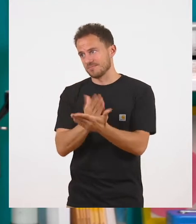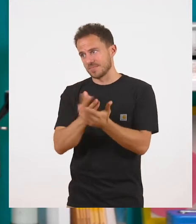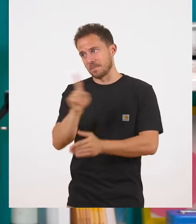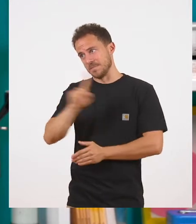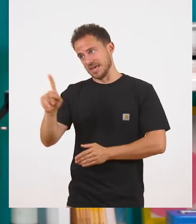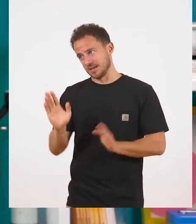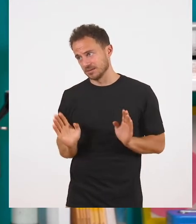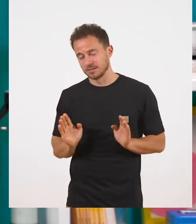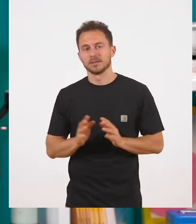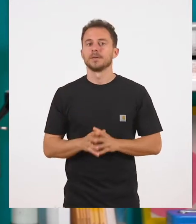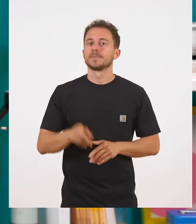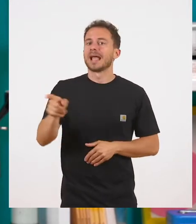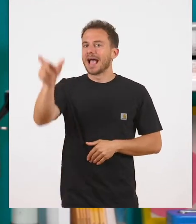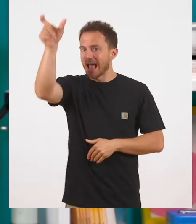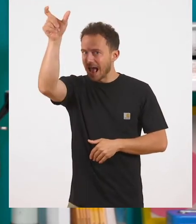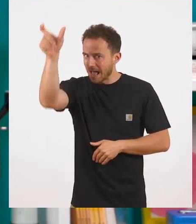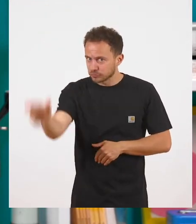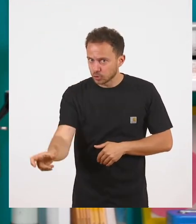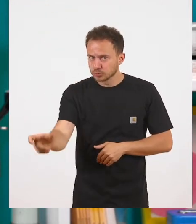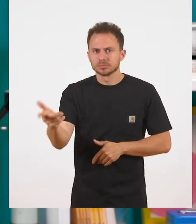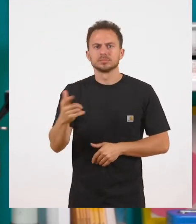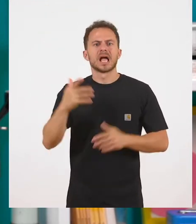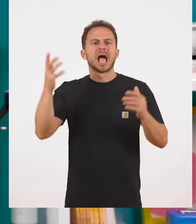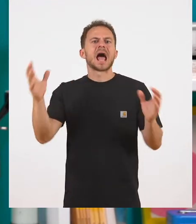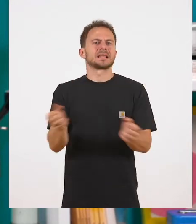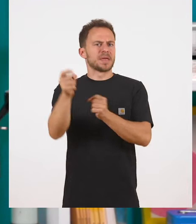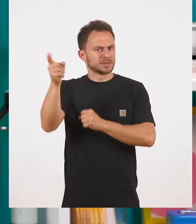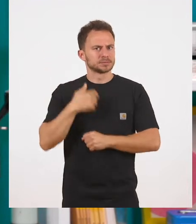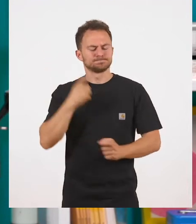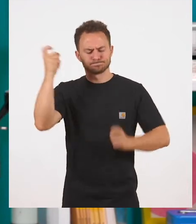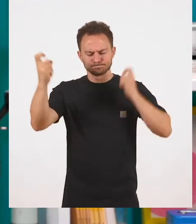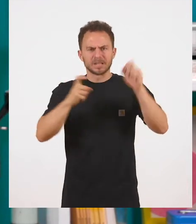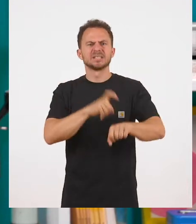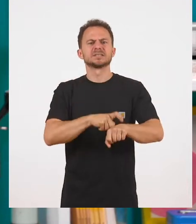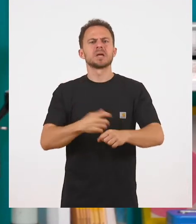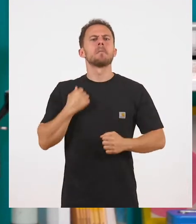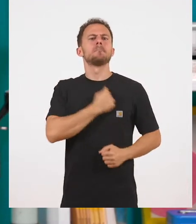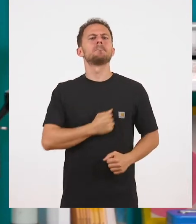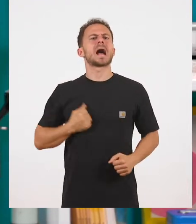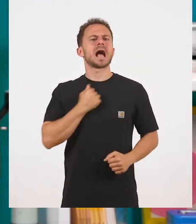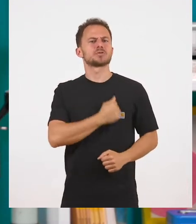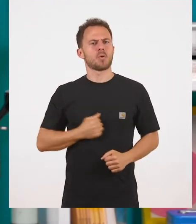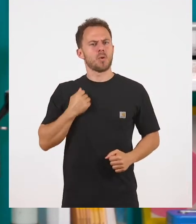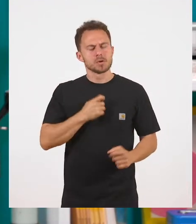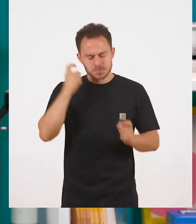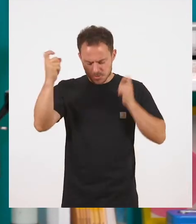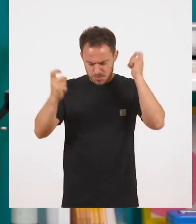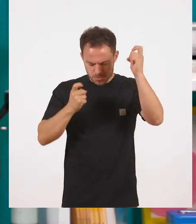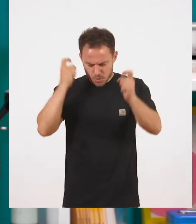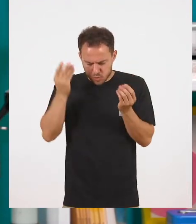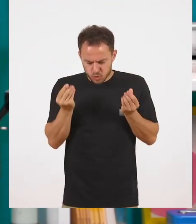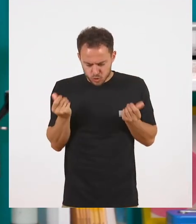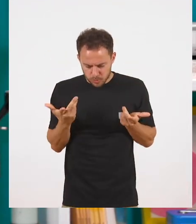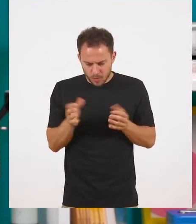είναι. Έτσι λοιπόν ο Αρχιμίδης, συλλογιζόμενος, βυθισμένος στους στοχασμούς του και στις σκέψεις του κατά τη διάρκεια του μπάνιου